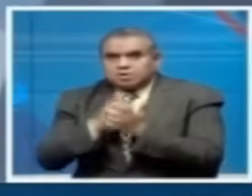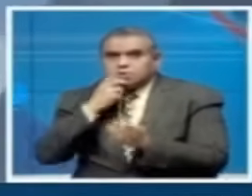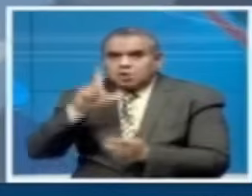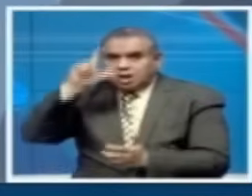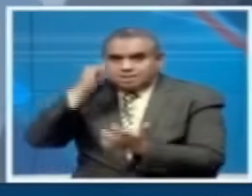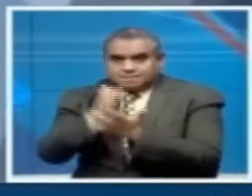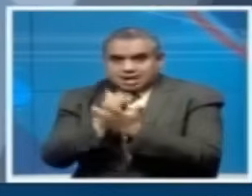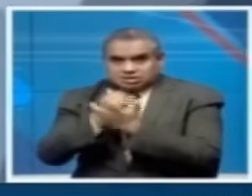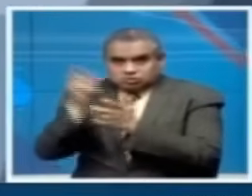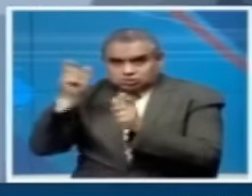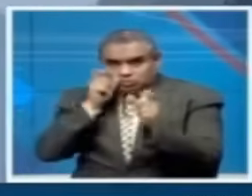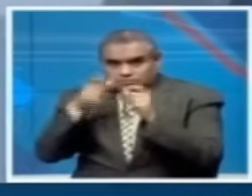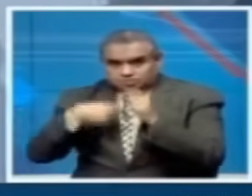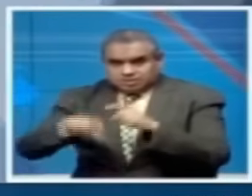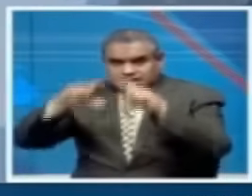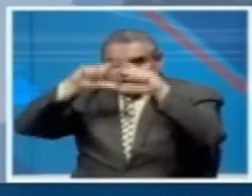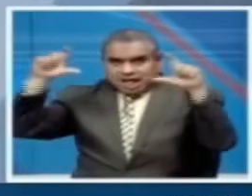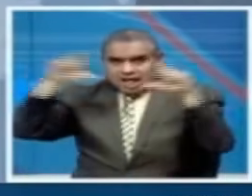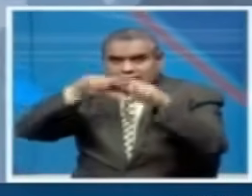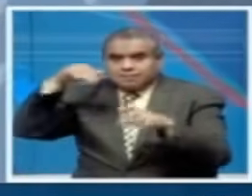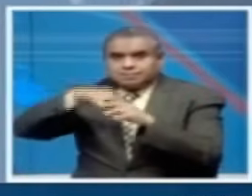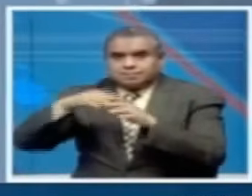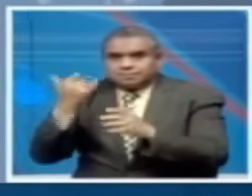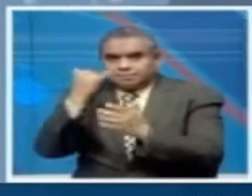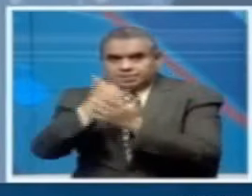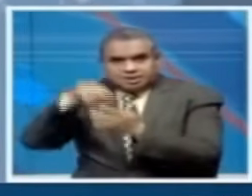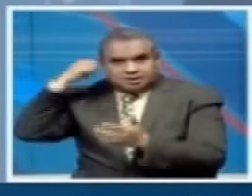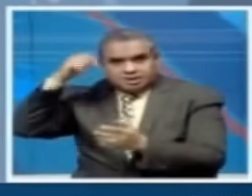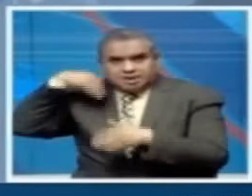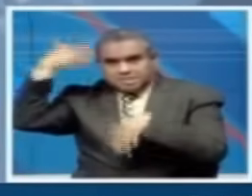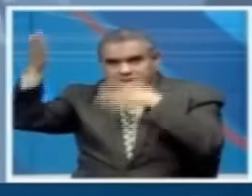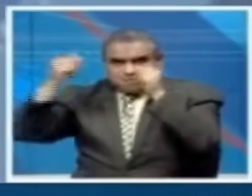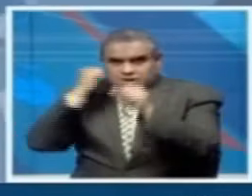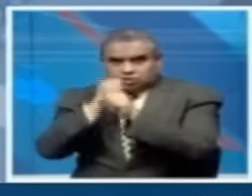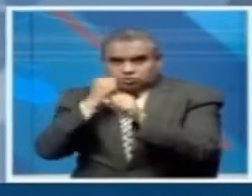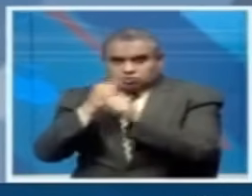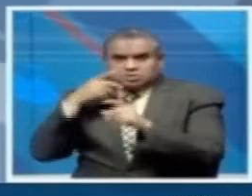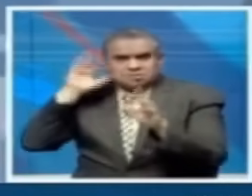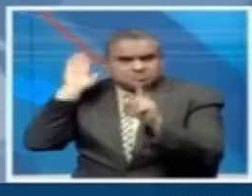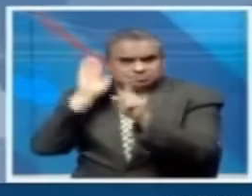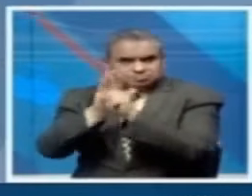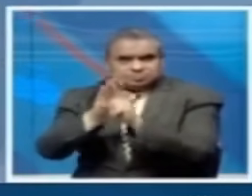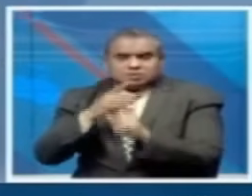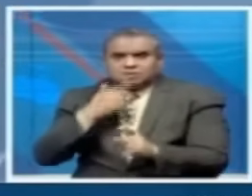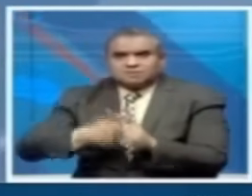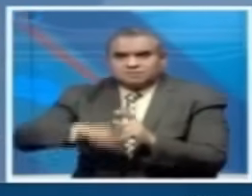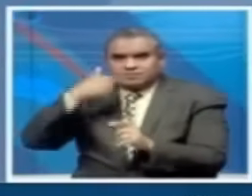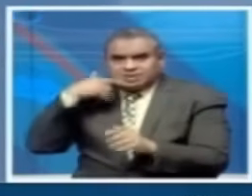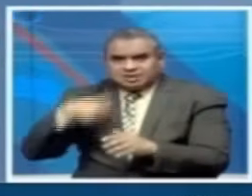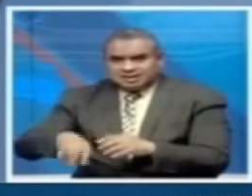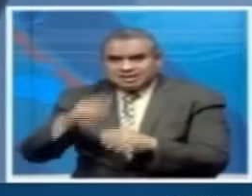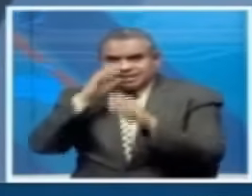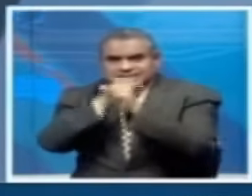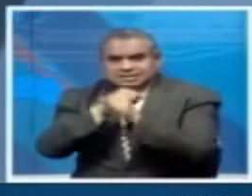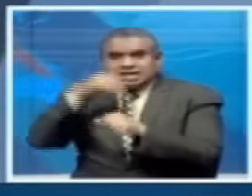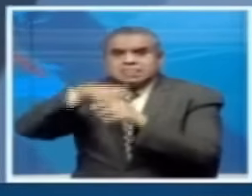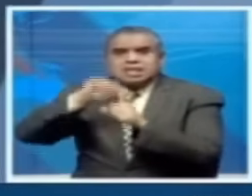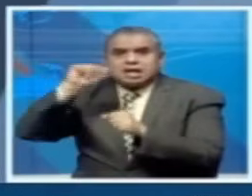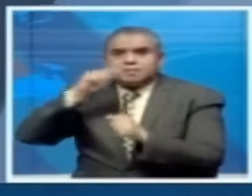الفترة الحالية من عمر الحملات الانتخابية لمرشح الرئاسة في الخارج تشهد زخما كبيرا قبل فترة الصمت